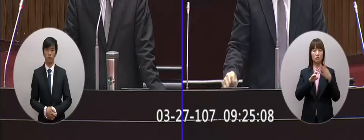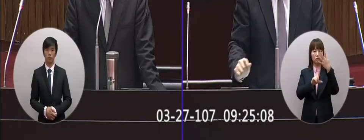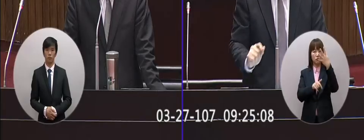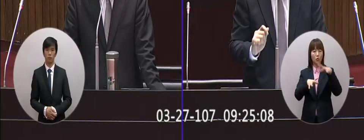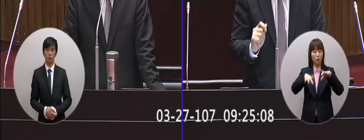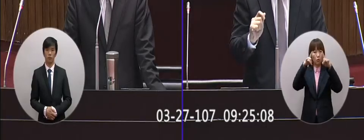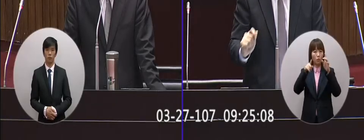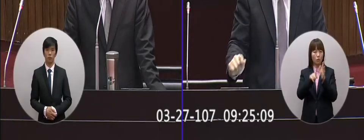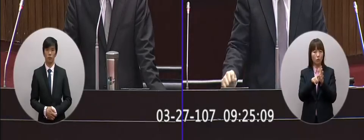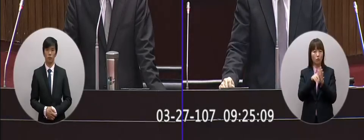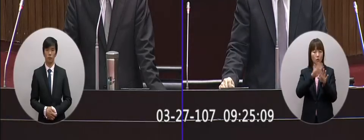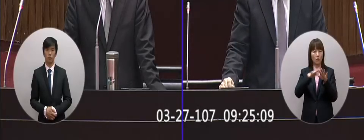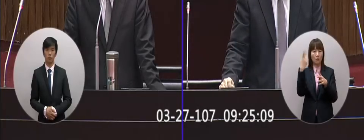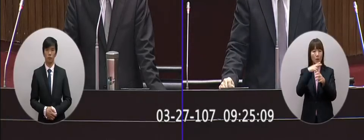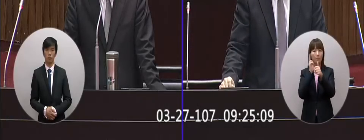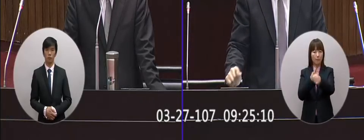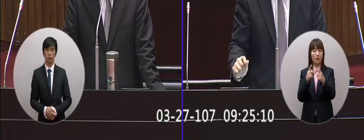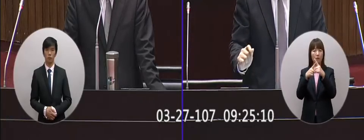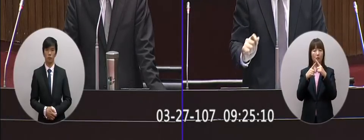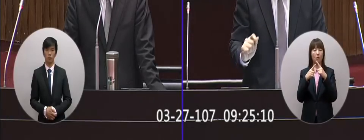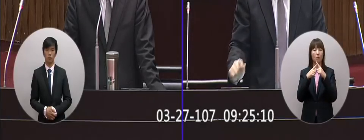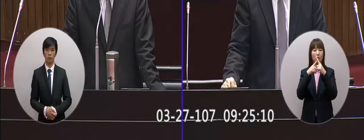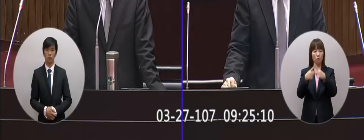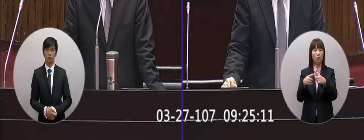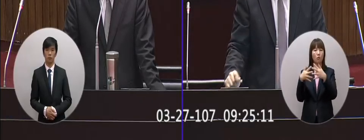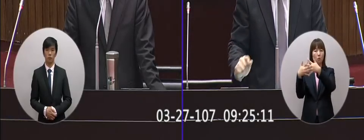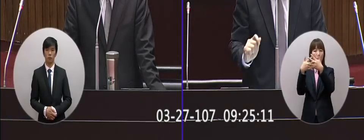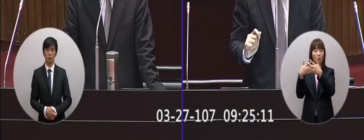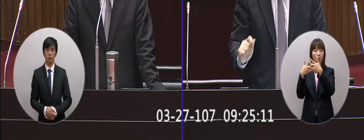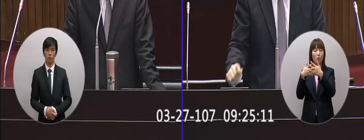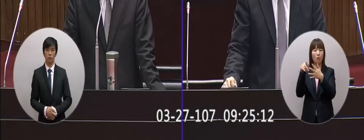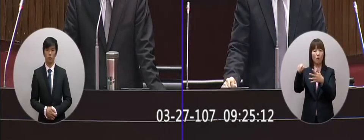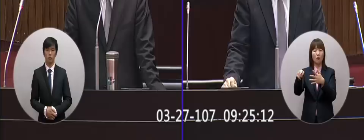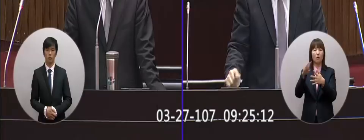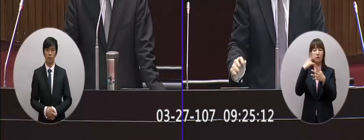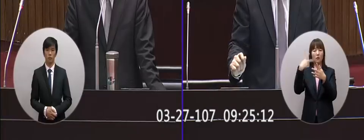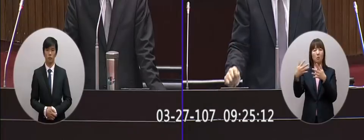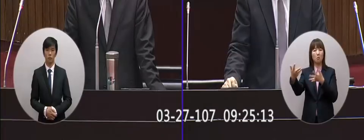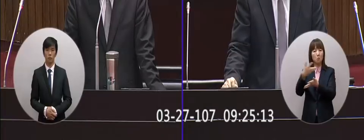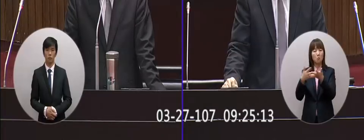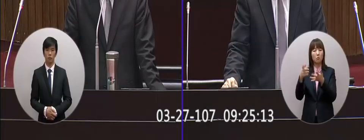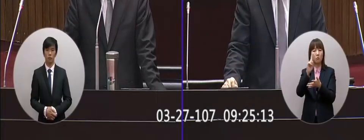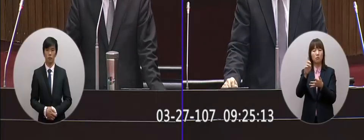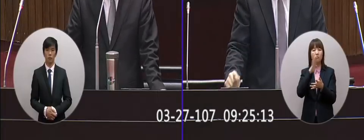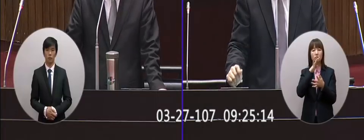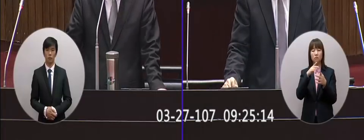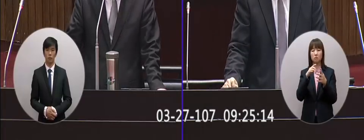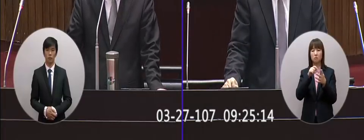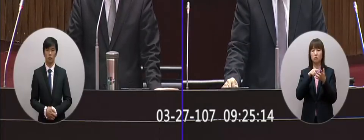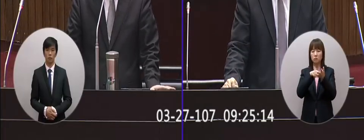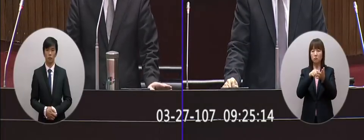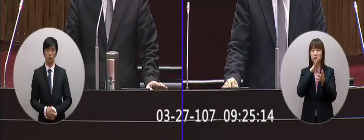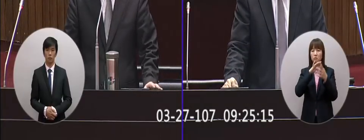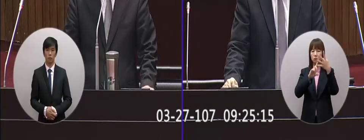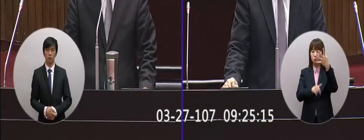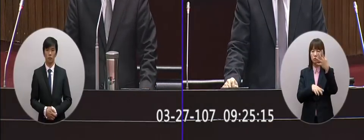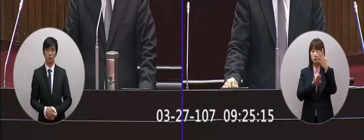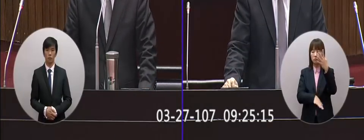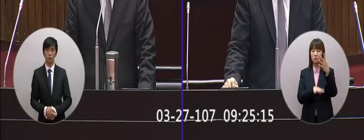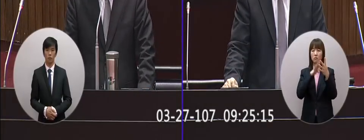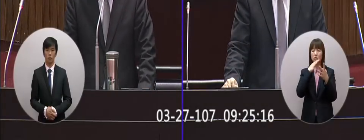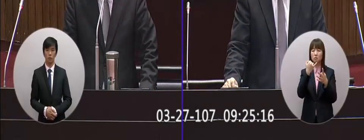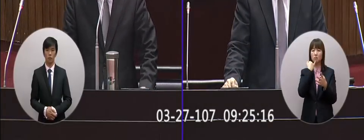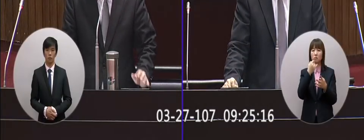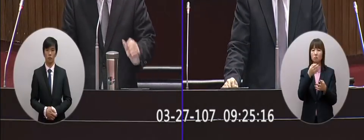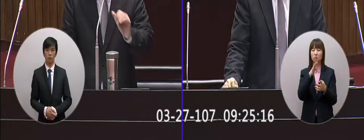四月初会不会再次派团前往美国华府访问再行沟通？那您争取在四月底能够纳入这个豁免